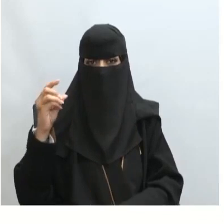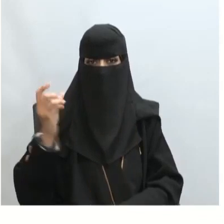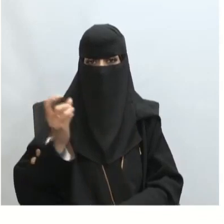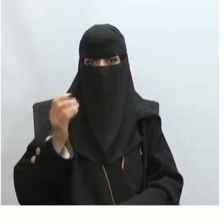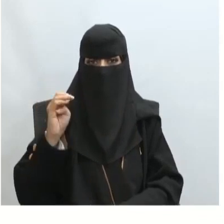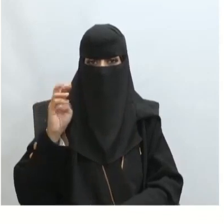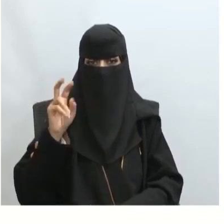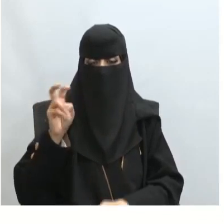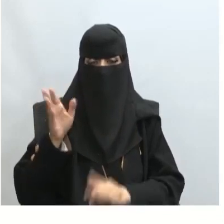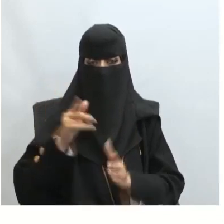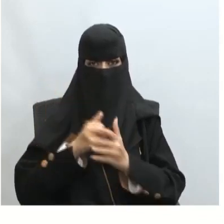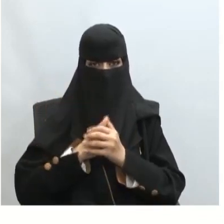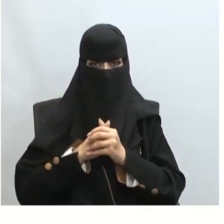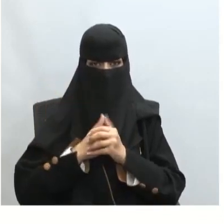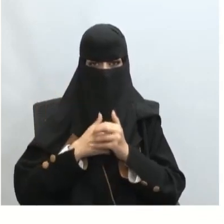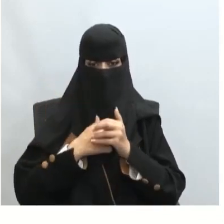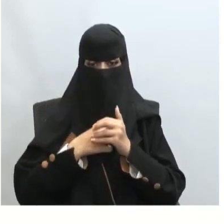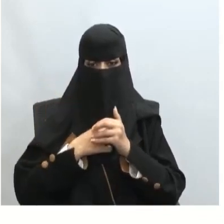الهدرج